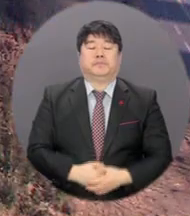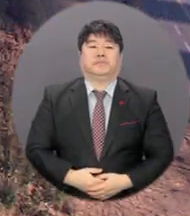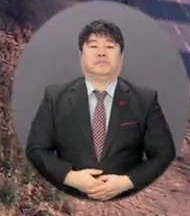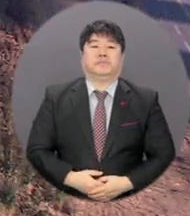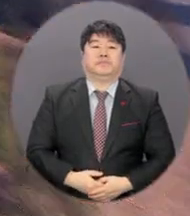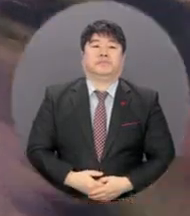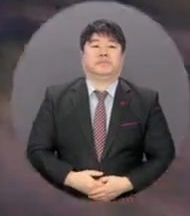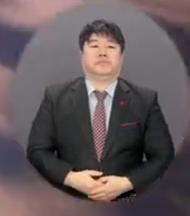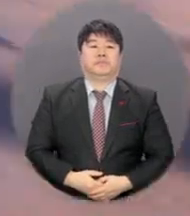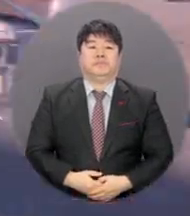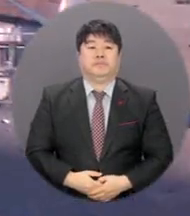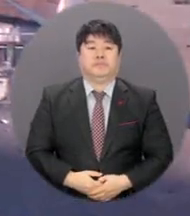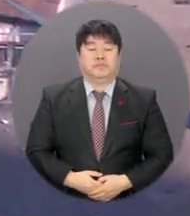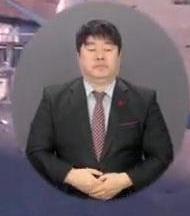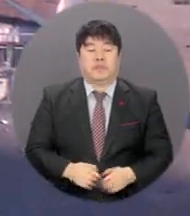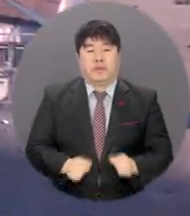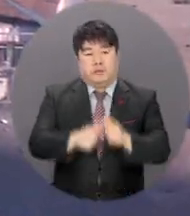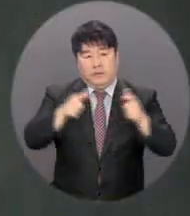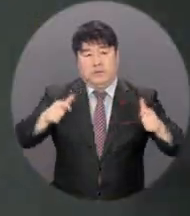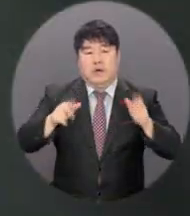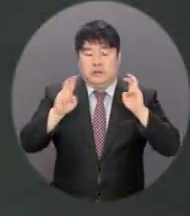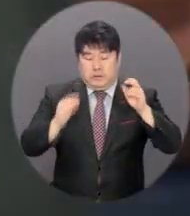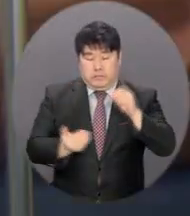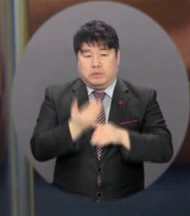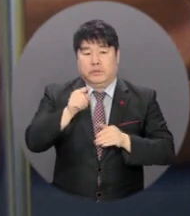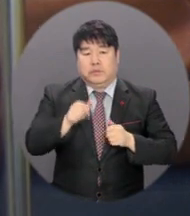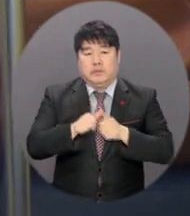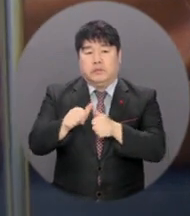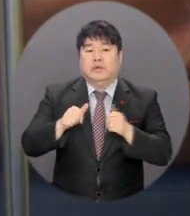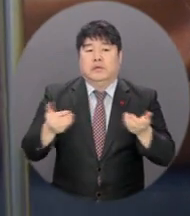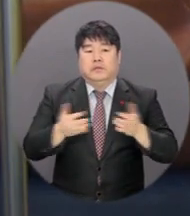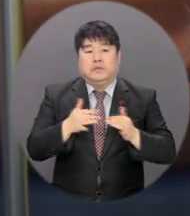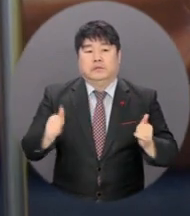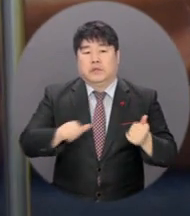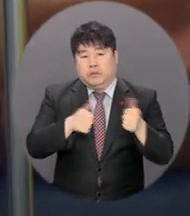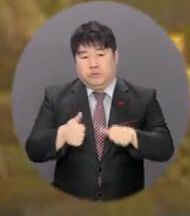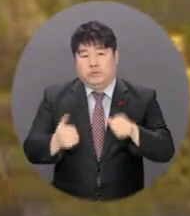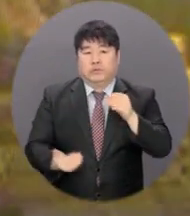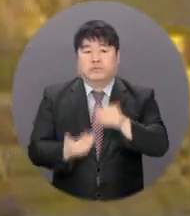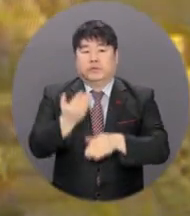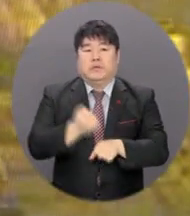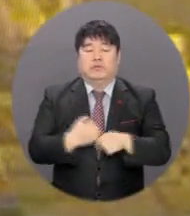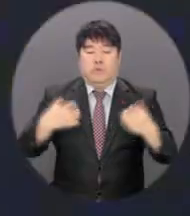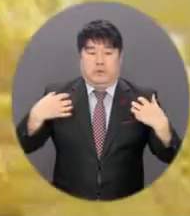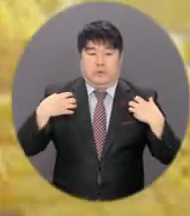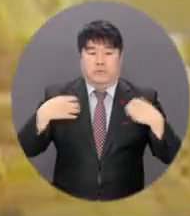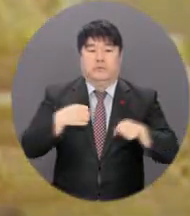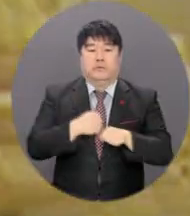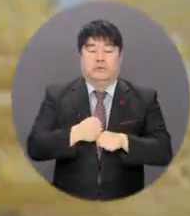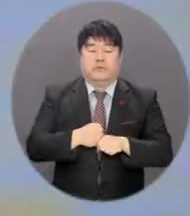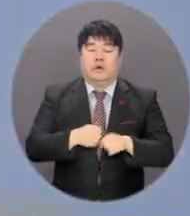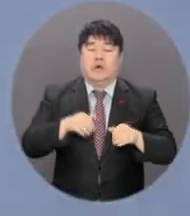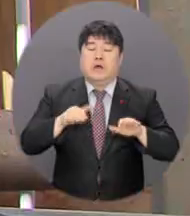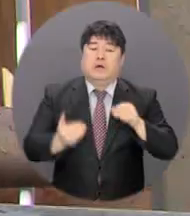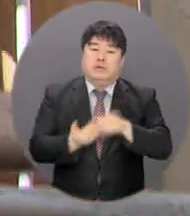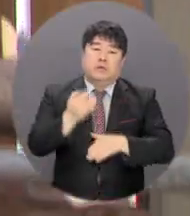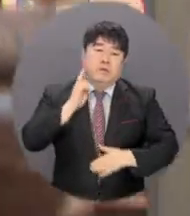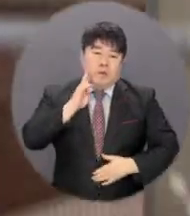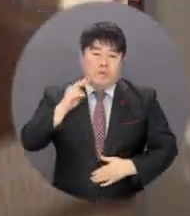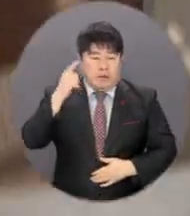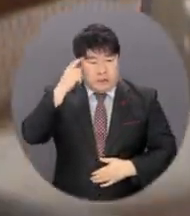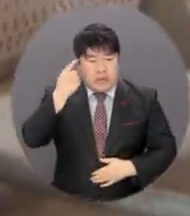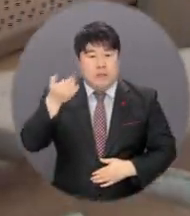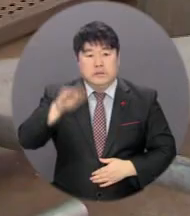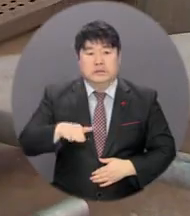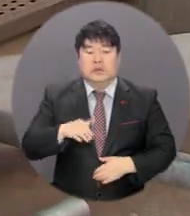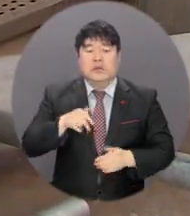증가하는 산업재해와 이에 따른 노동자들의 사망사고. 정부 역시 사태의 심각성을 인지하고 있지만